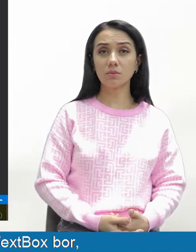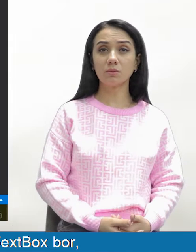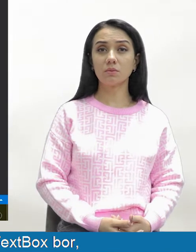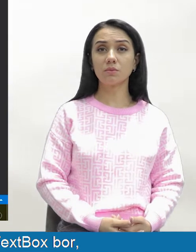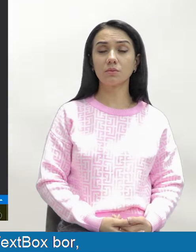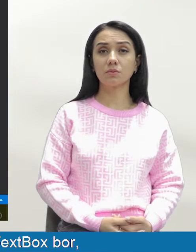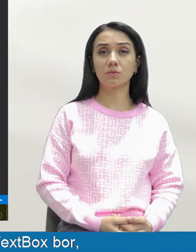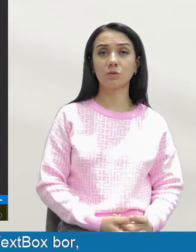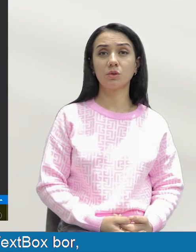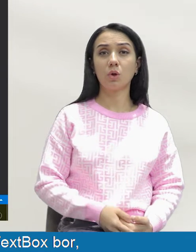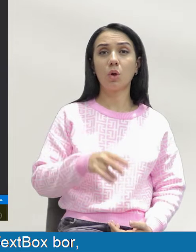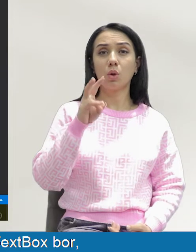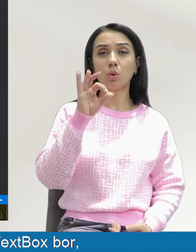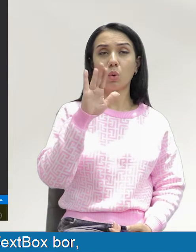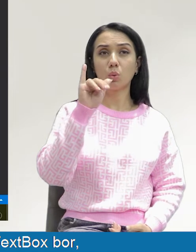Loading